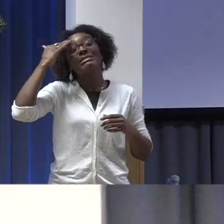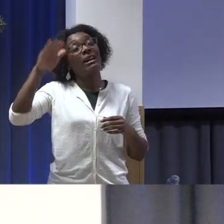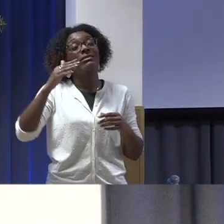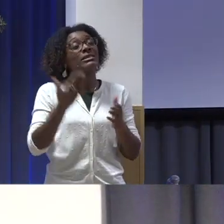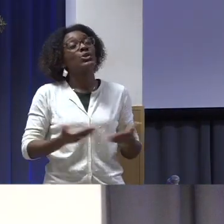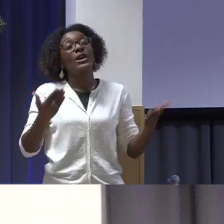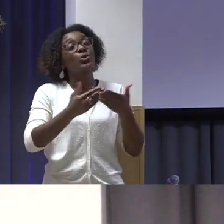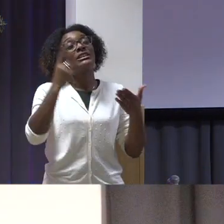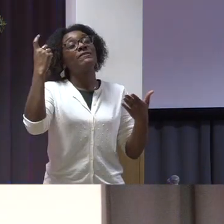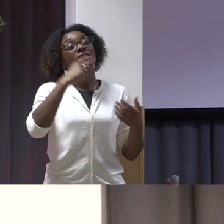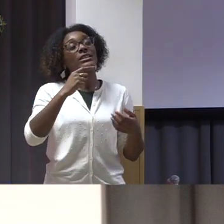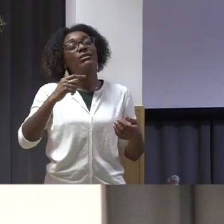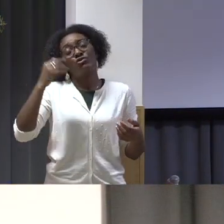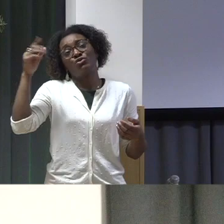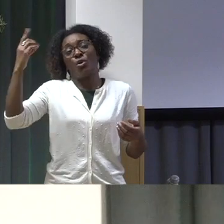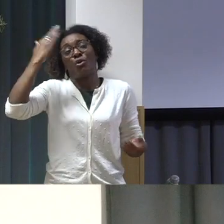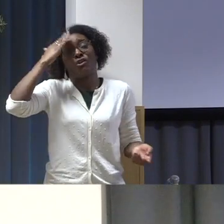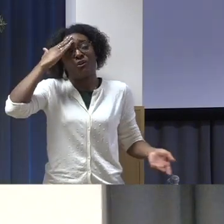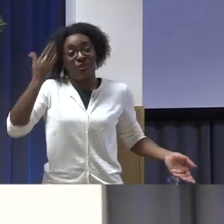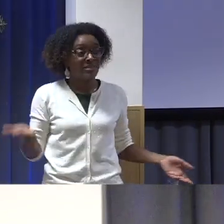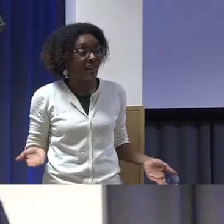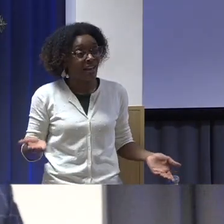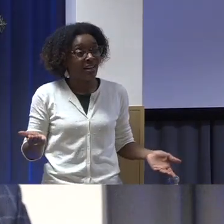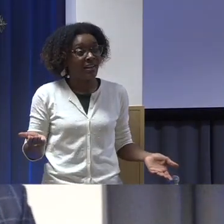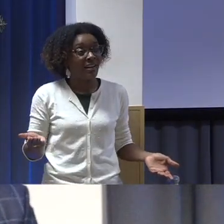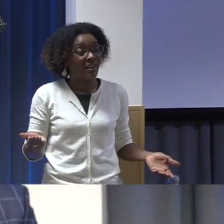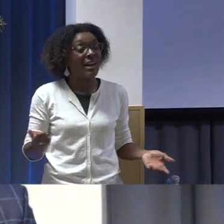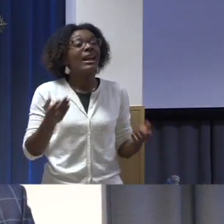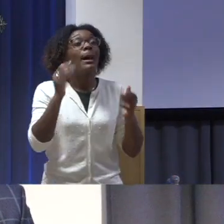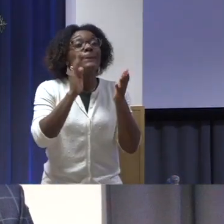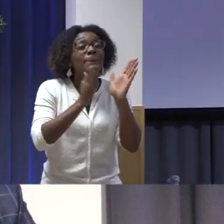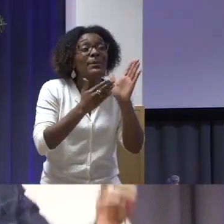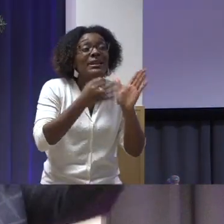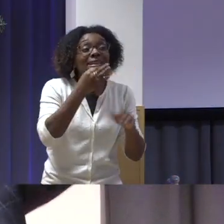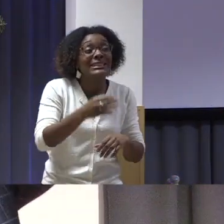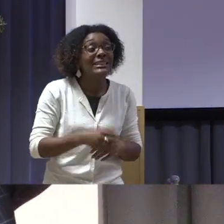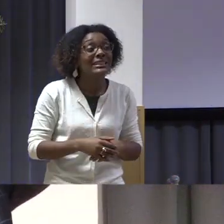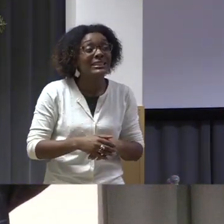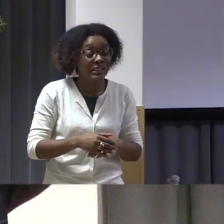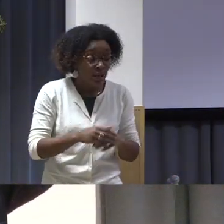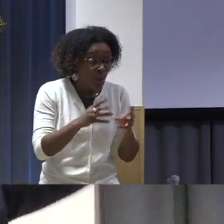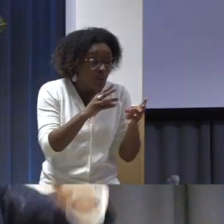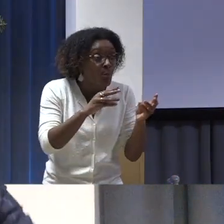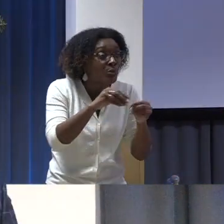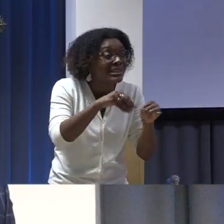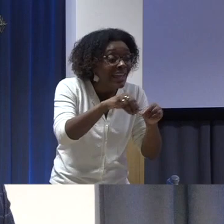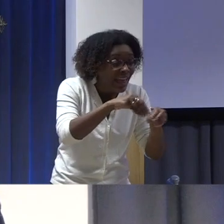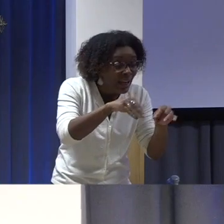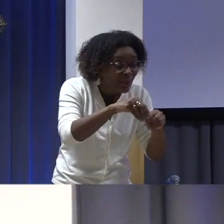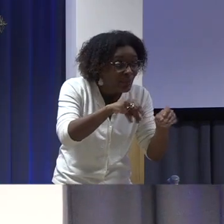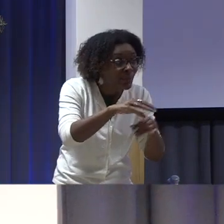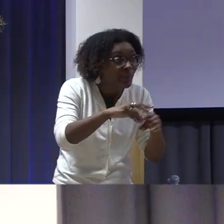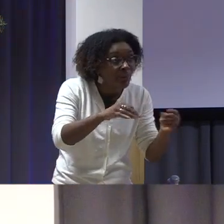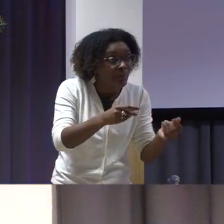fraser la bio dit il prend de la poussière et il fait asseoir avec les grands ne